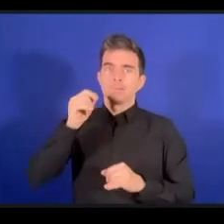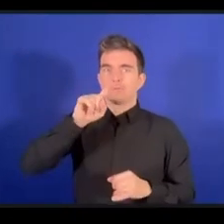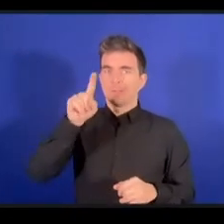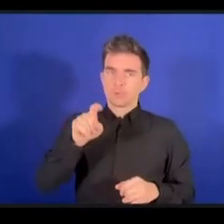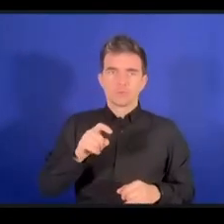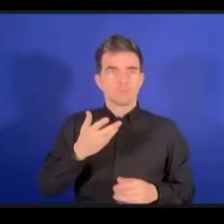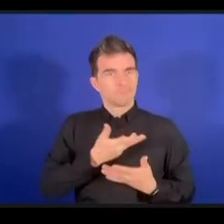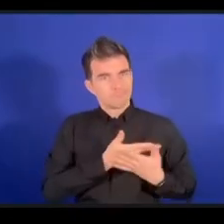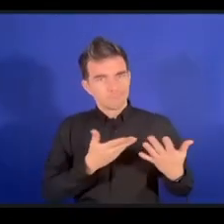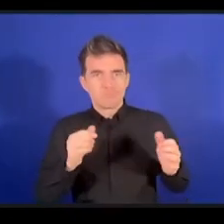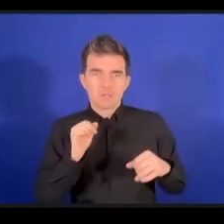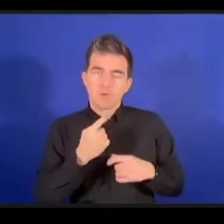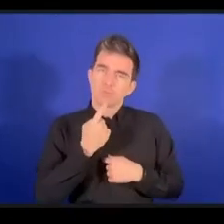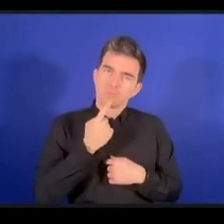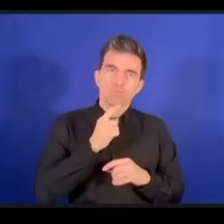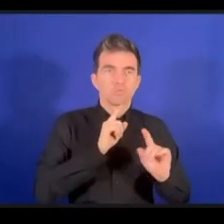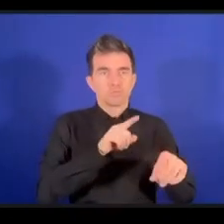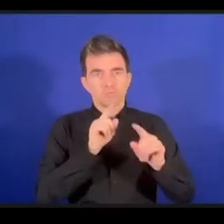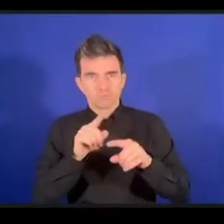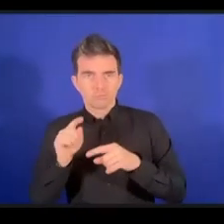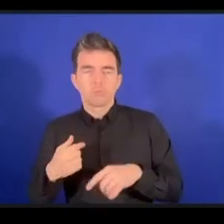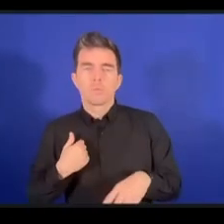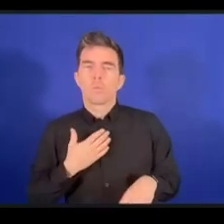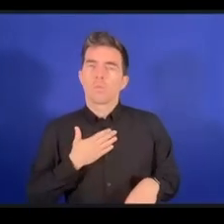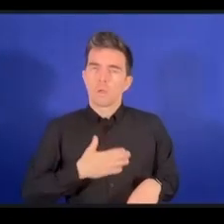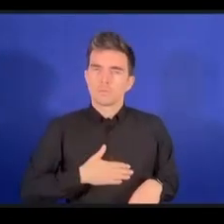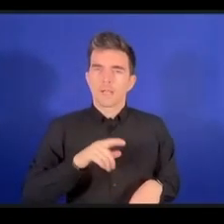最后发言的机会，